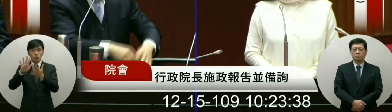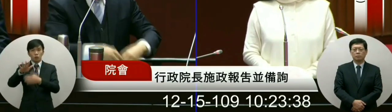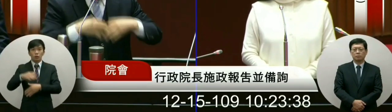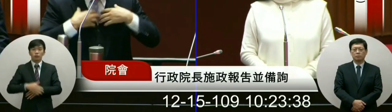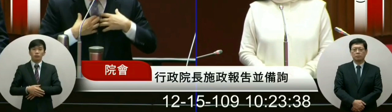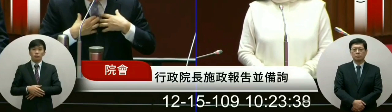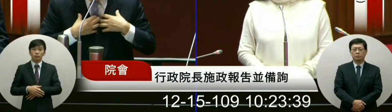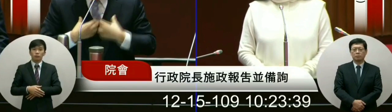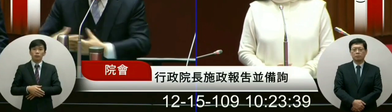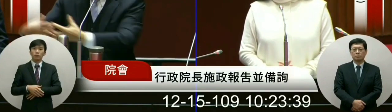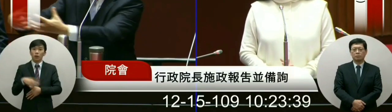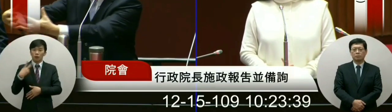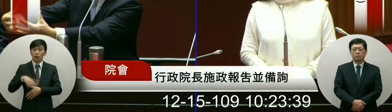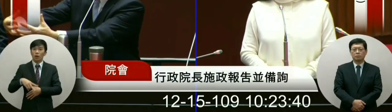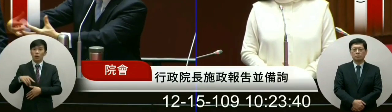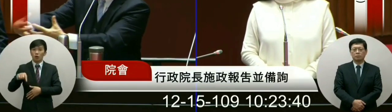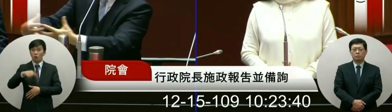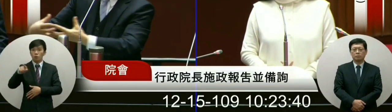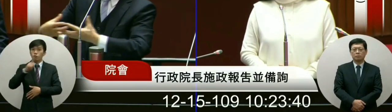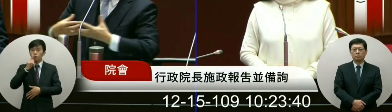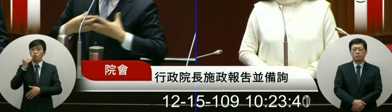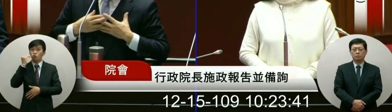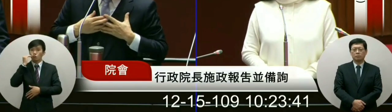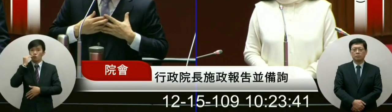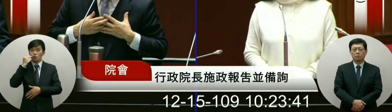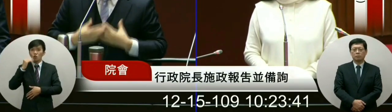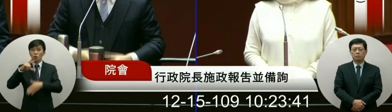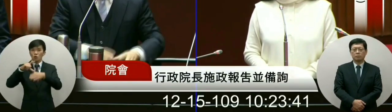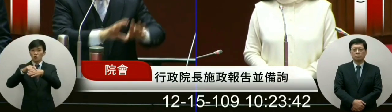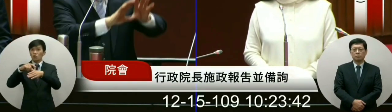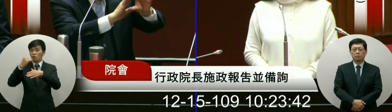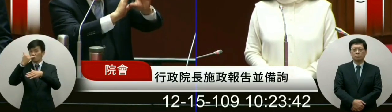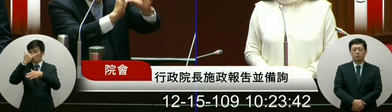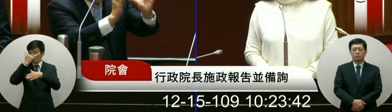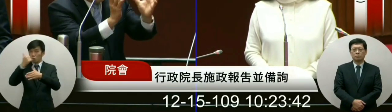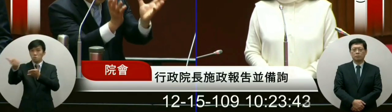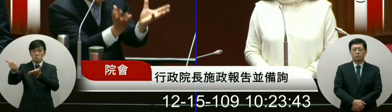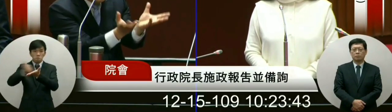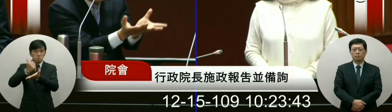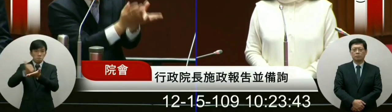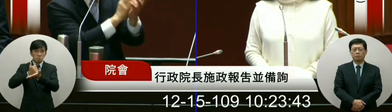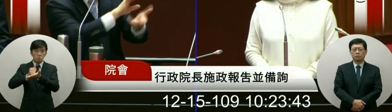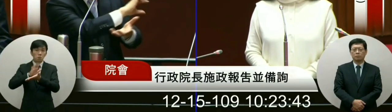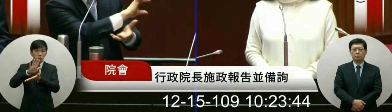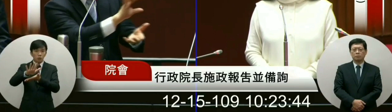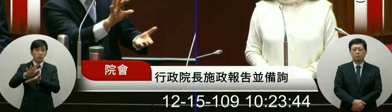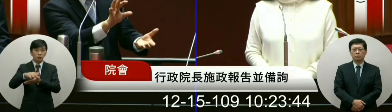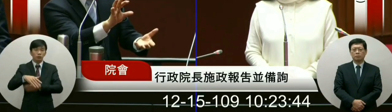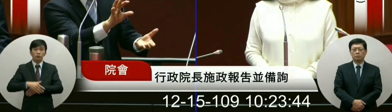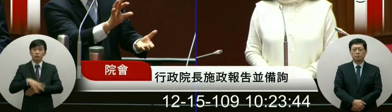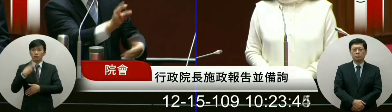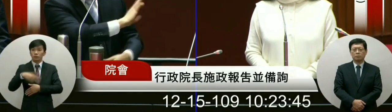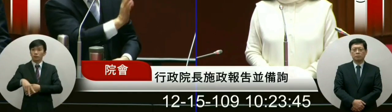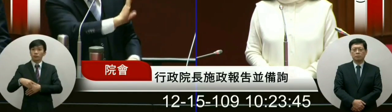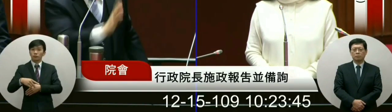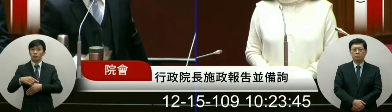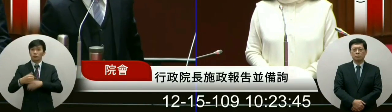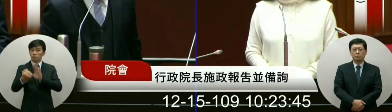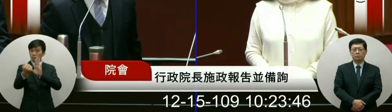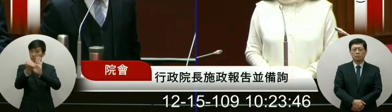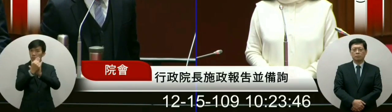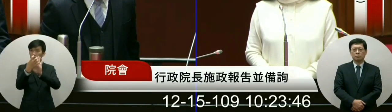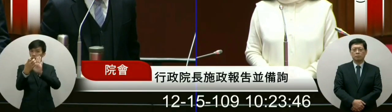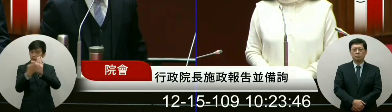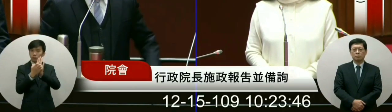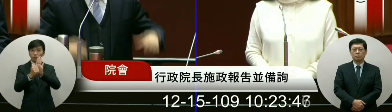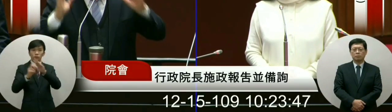一步他们也说，他们进口的猪肉品他会完整的上面标示我没有莱